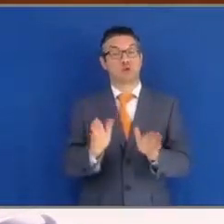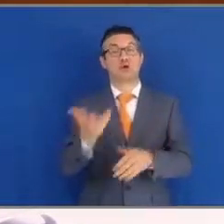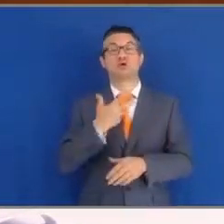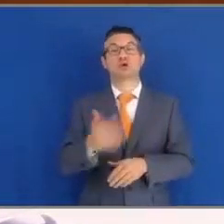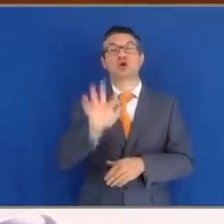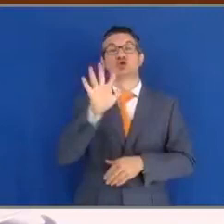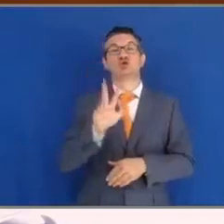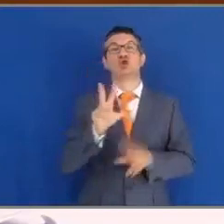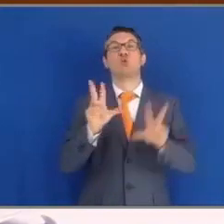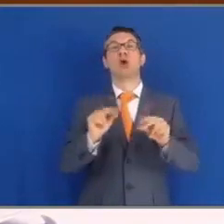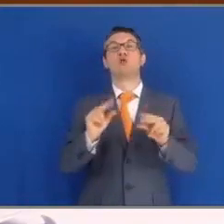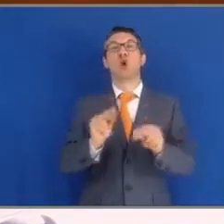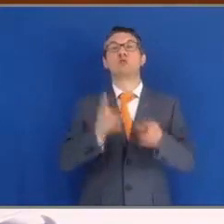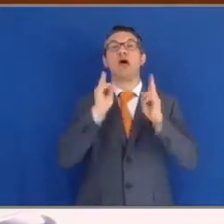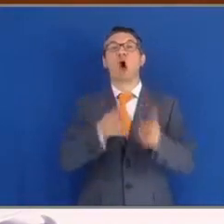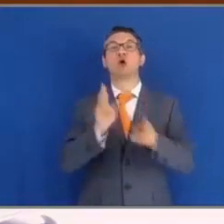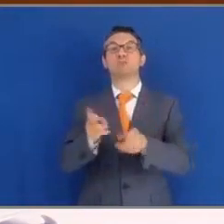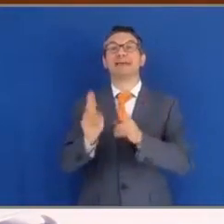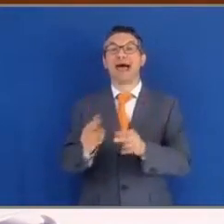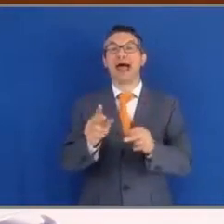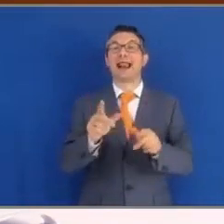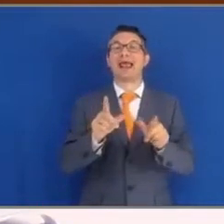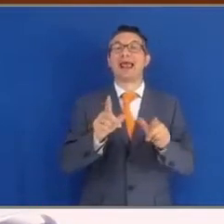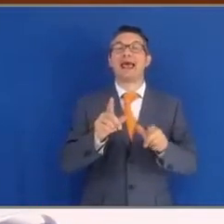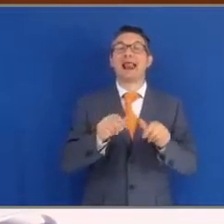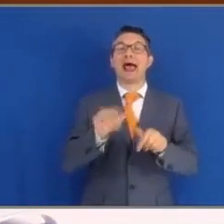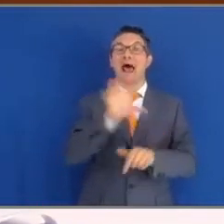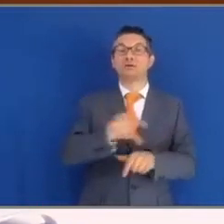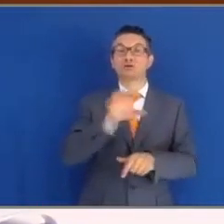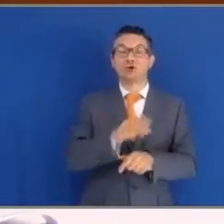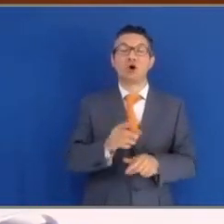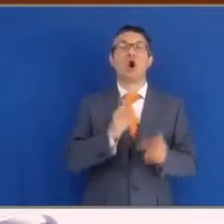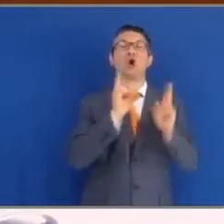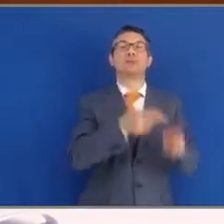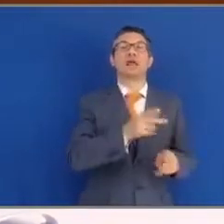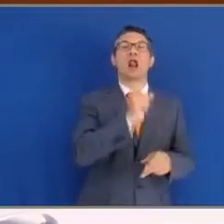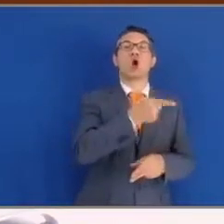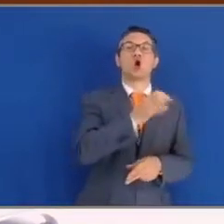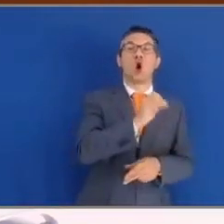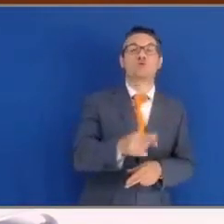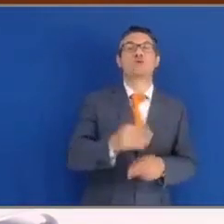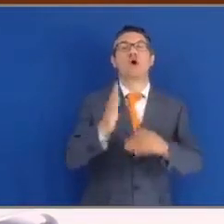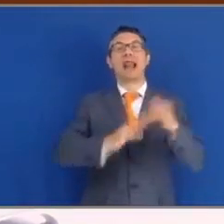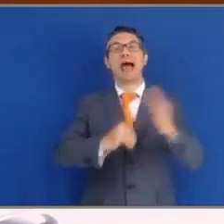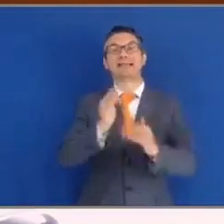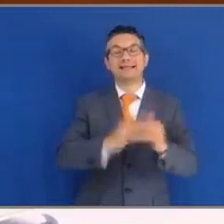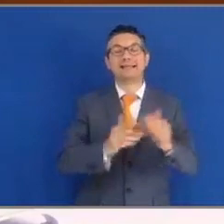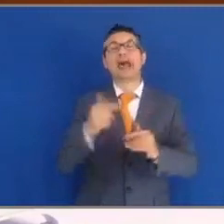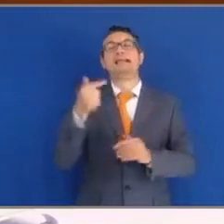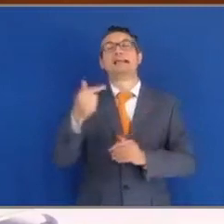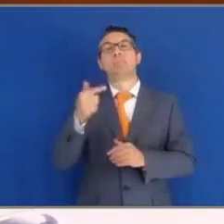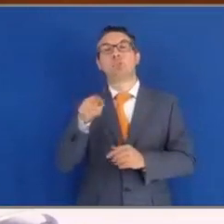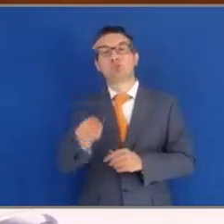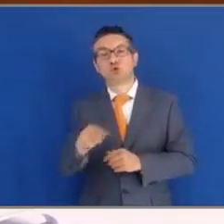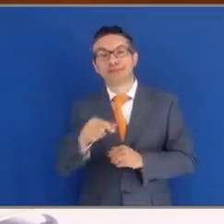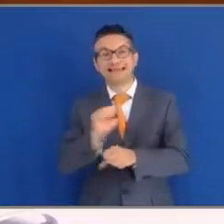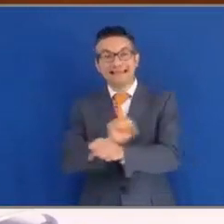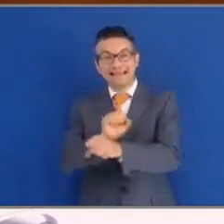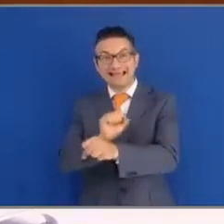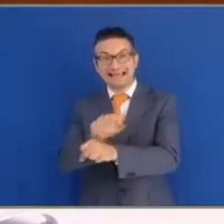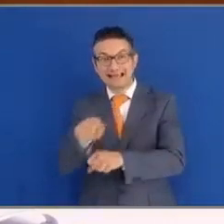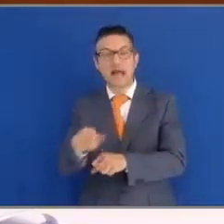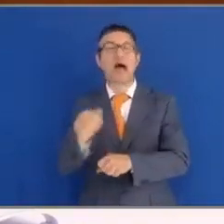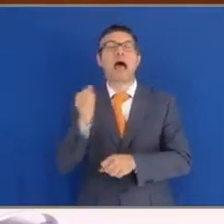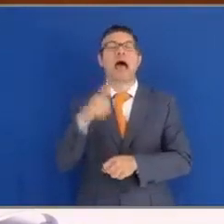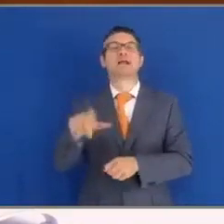ospedali nella nostra regione, che sono quello del Golfo, l'ospedale di Latina, quello della Tiburtina, l'ospedale quindi della AS Roma